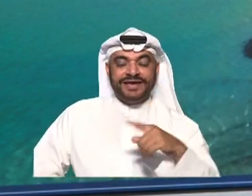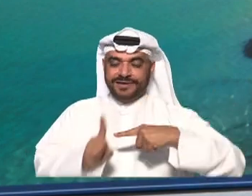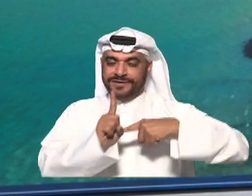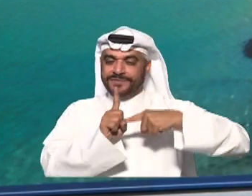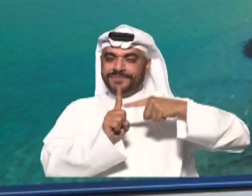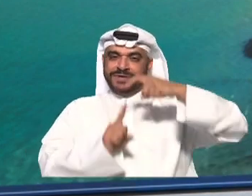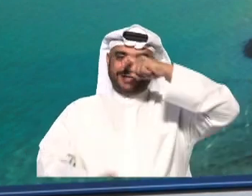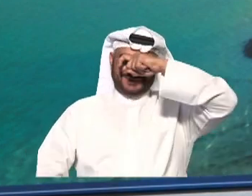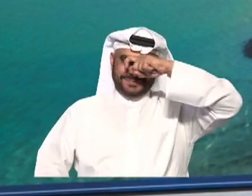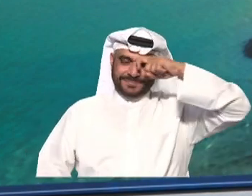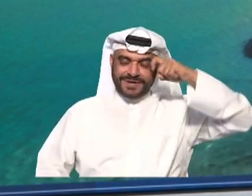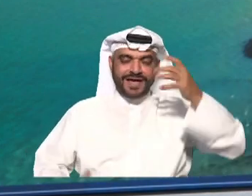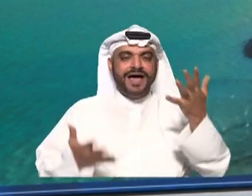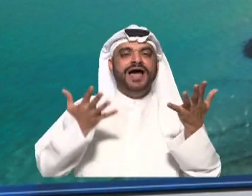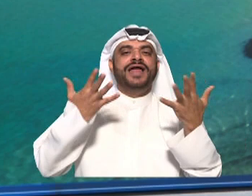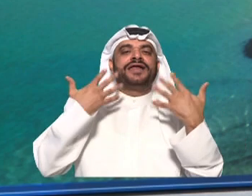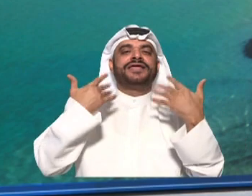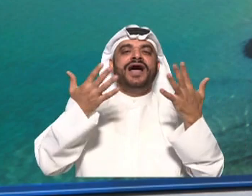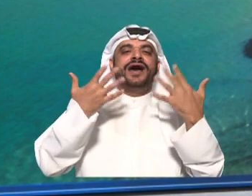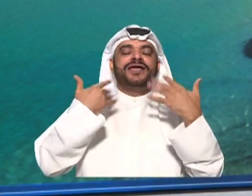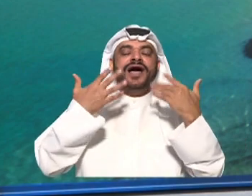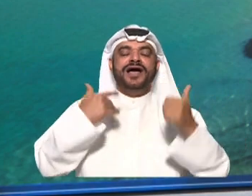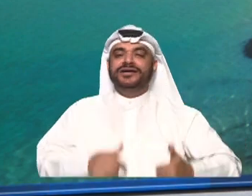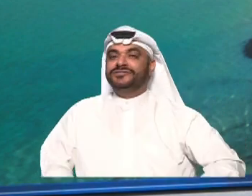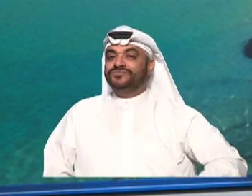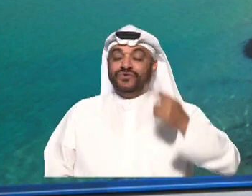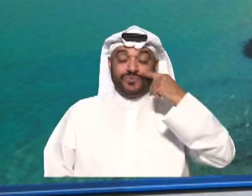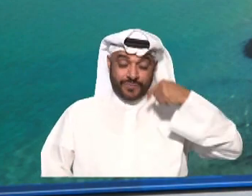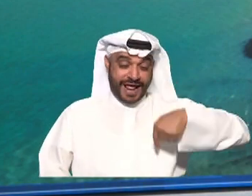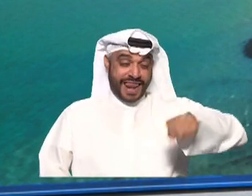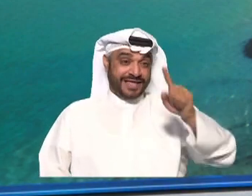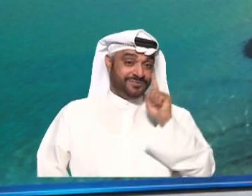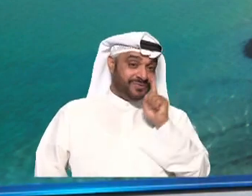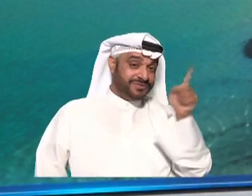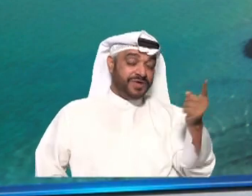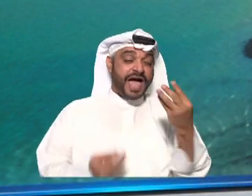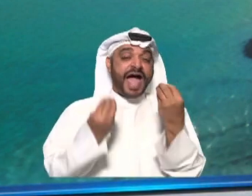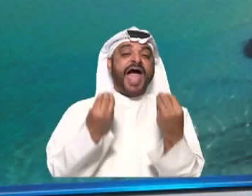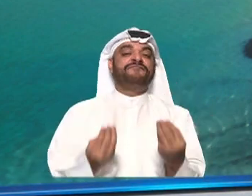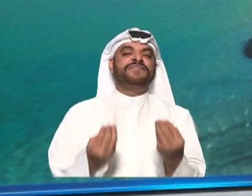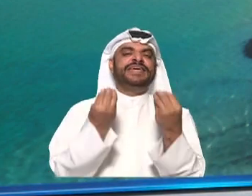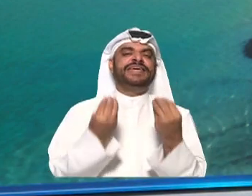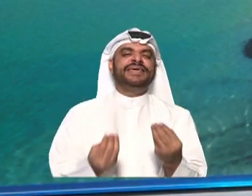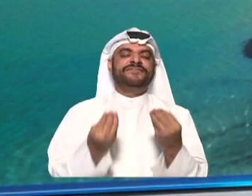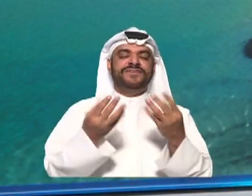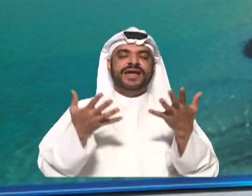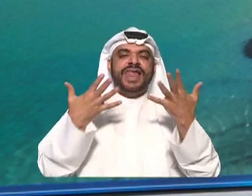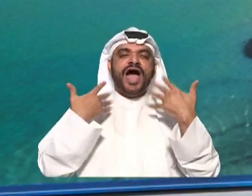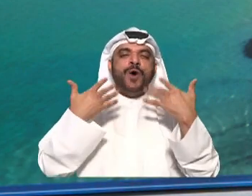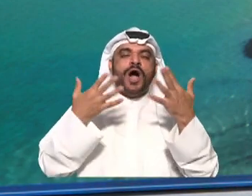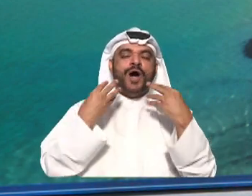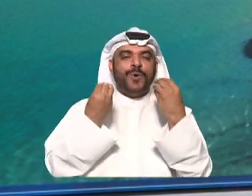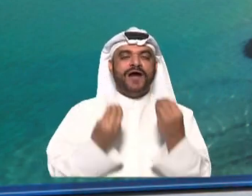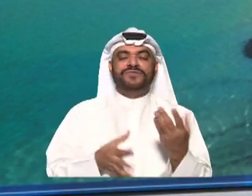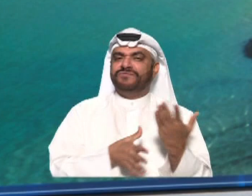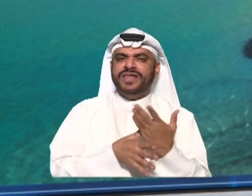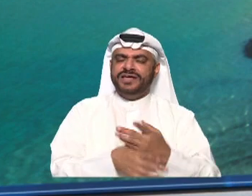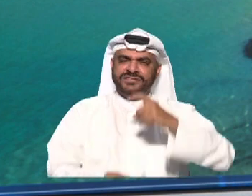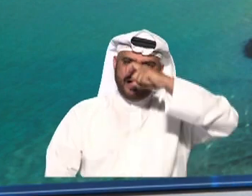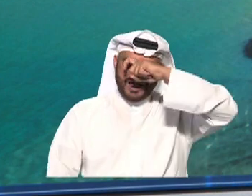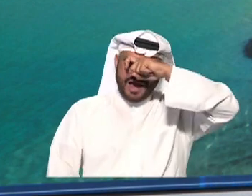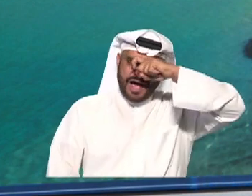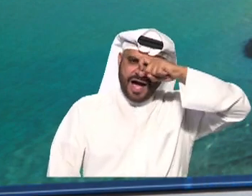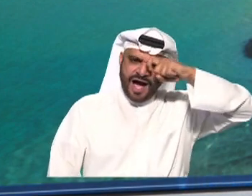مئوية، رياح شمالية غربية إلى جنوبية شرقية خفيفة إلى معتدلة السرعة، لكن متوقع نشاطها من حين إلى آخر، وقد تصل سرعة